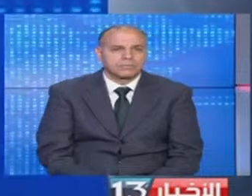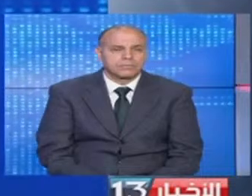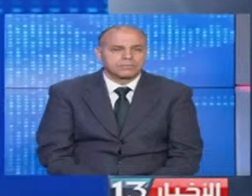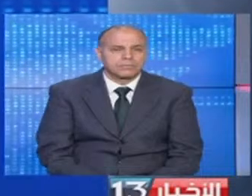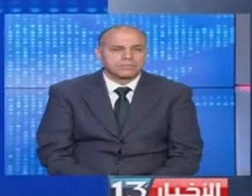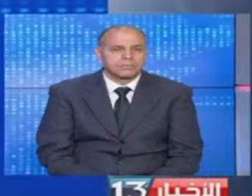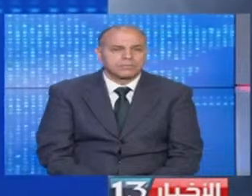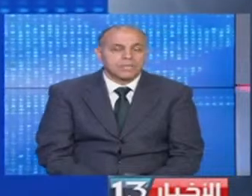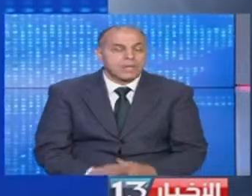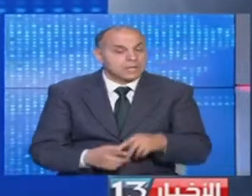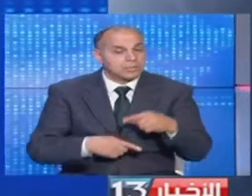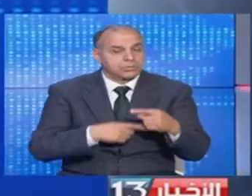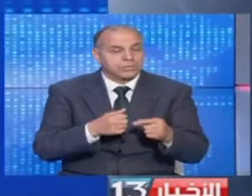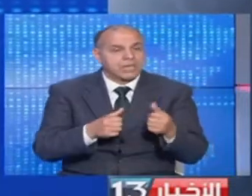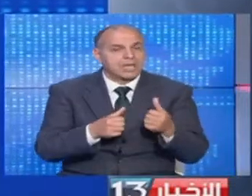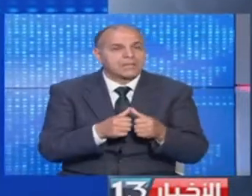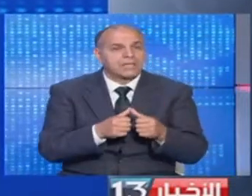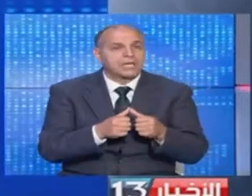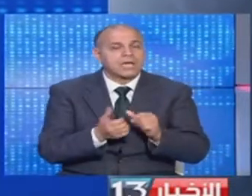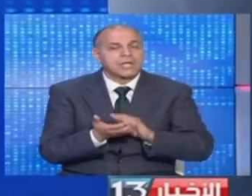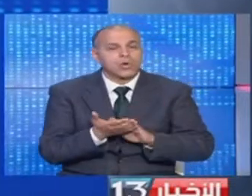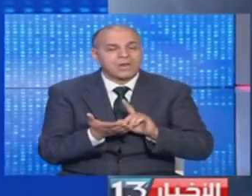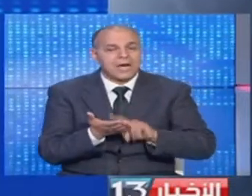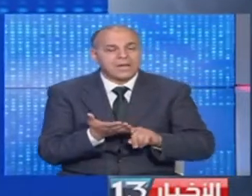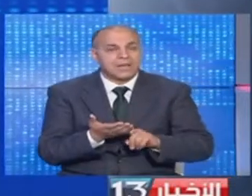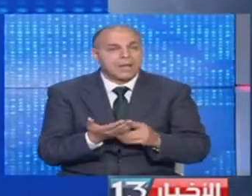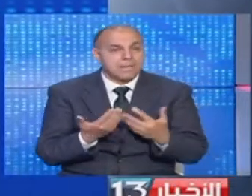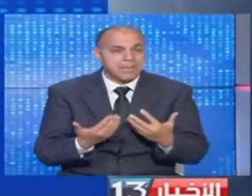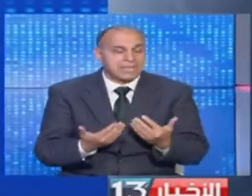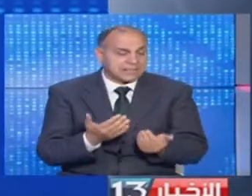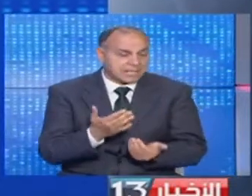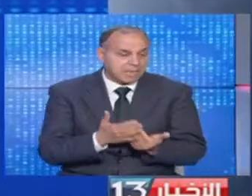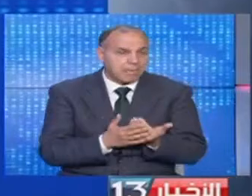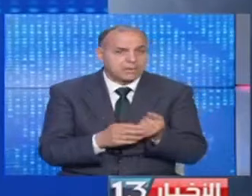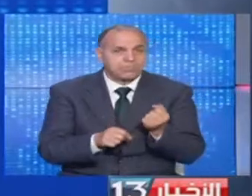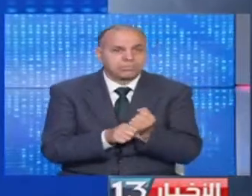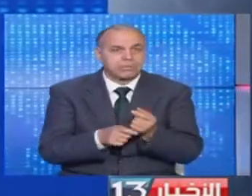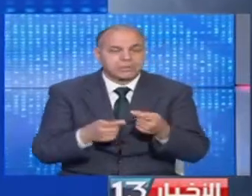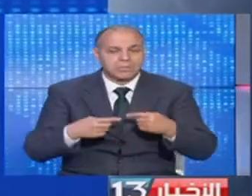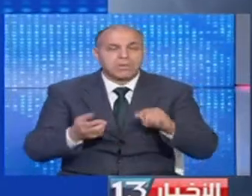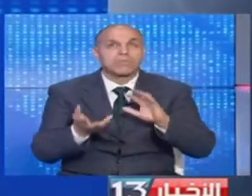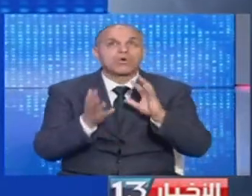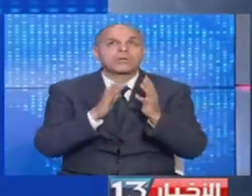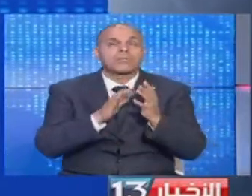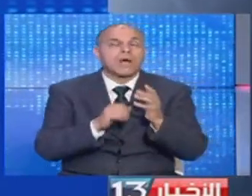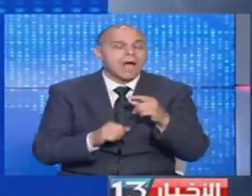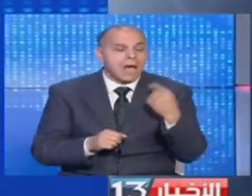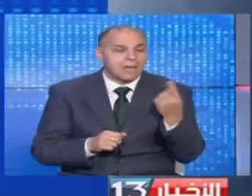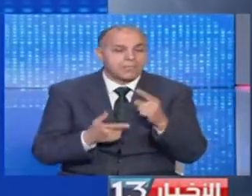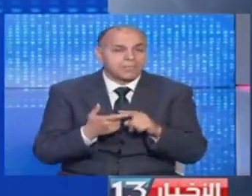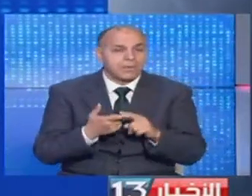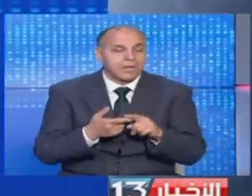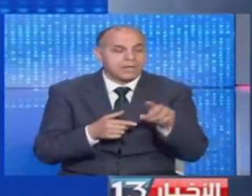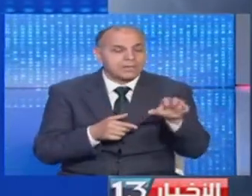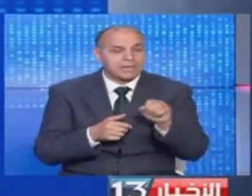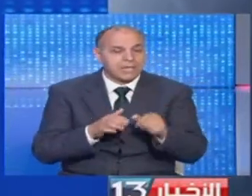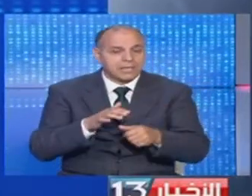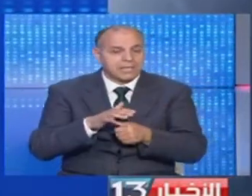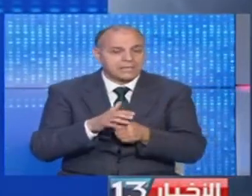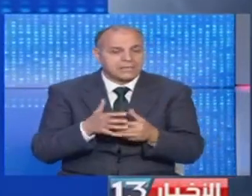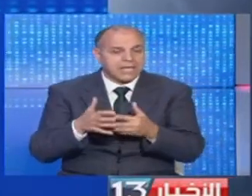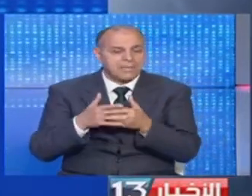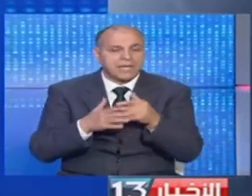بالتزامن مع احياء يوم الارض العالمي بدات منذ الصباح اشغل قمه المناخ العالميه التي دعا اليها الرئيس